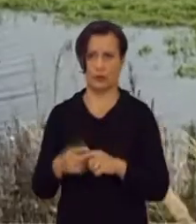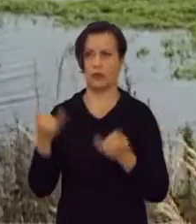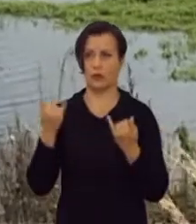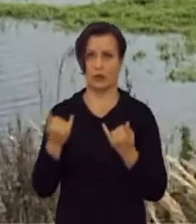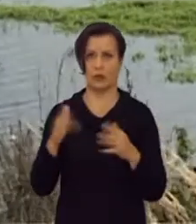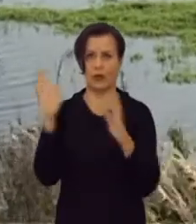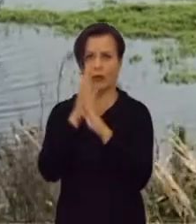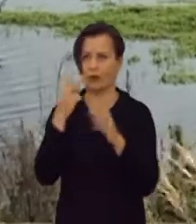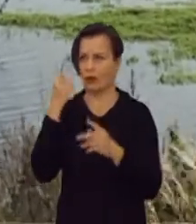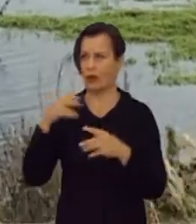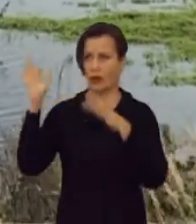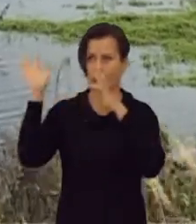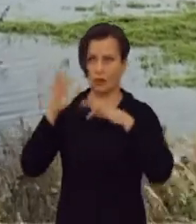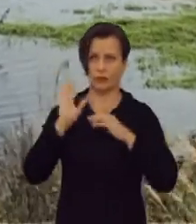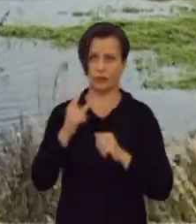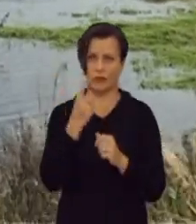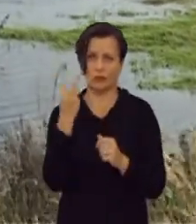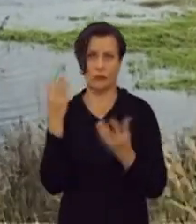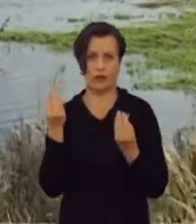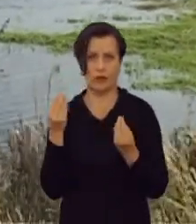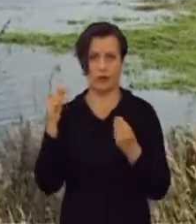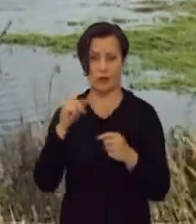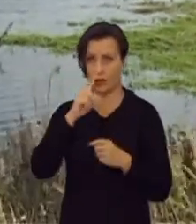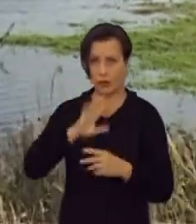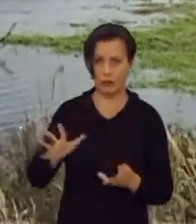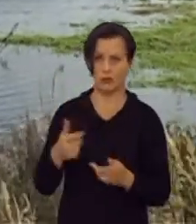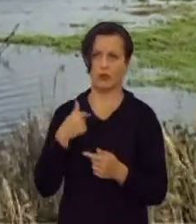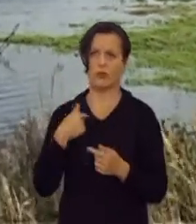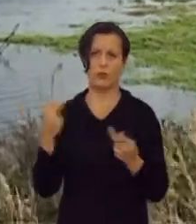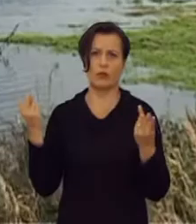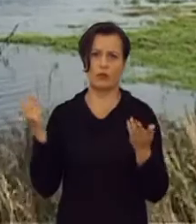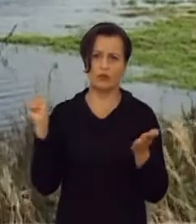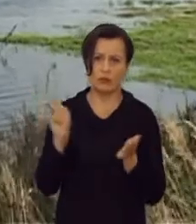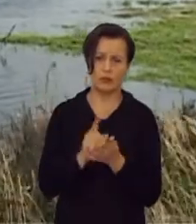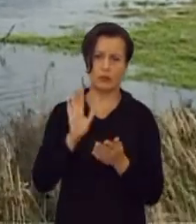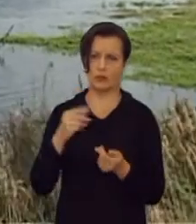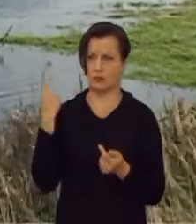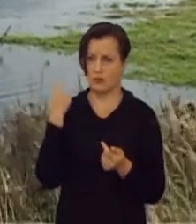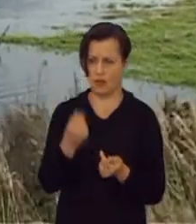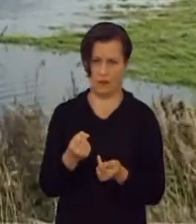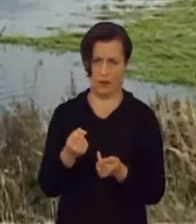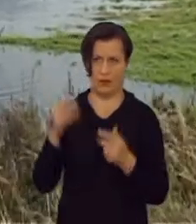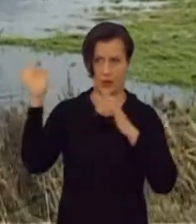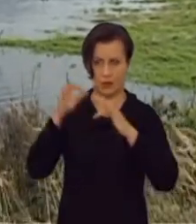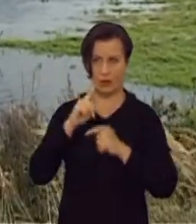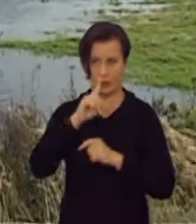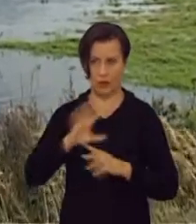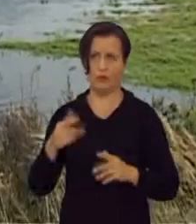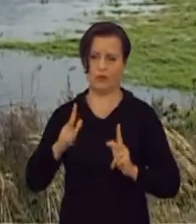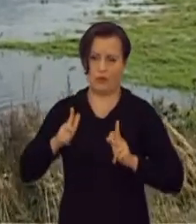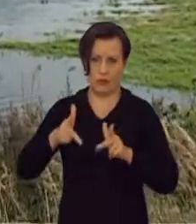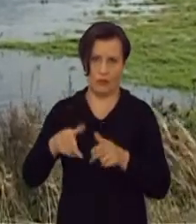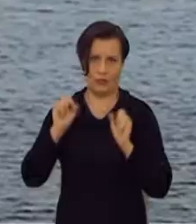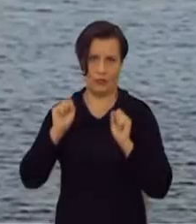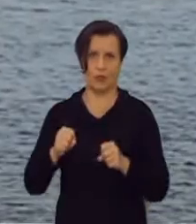kad dabar nors į prognozę rodo keletą dienų be lietaus, aš manau, kad čia mums reiks geros savaitės, kad mes galėtume bent jau pirmiausia pradėti